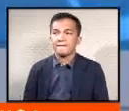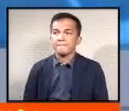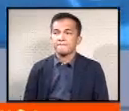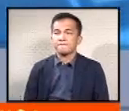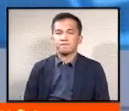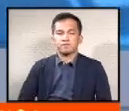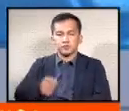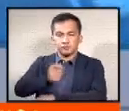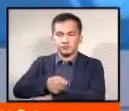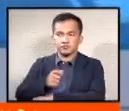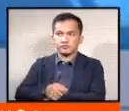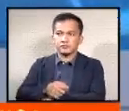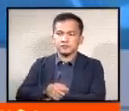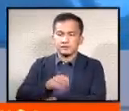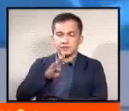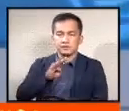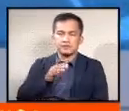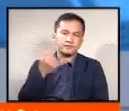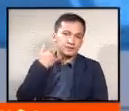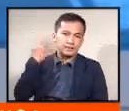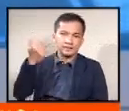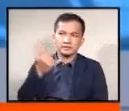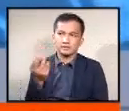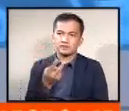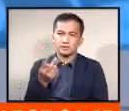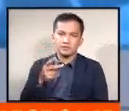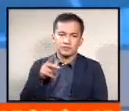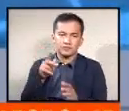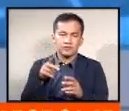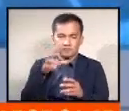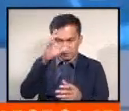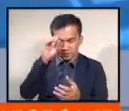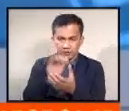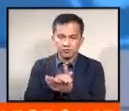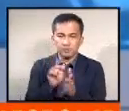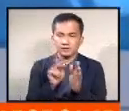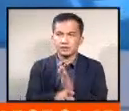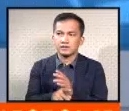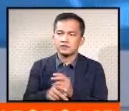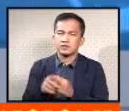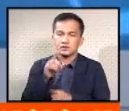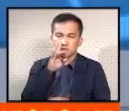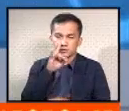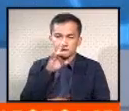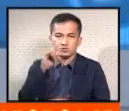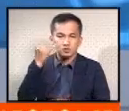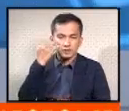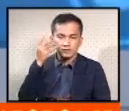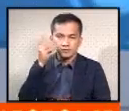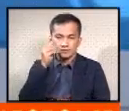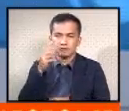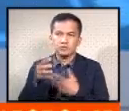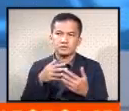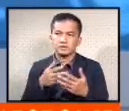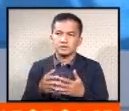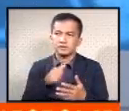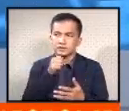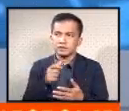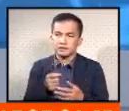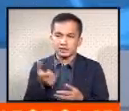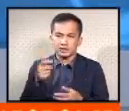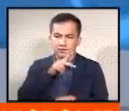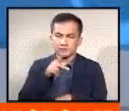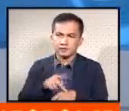Hinatula ng bitay ang mag-asawang pumatay sa OFW na si Joanna De Mafelis. Sa kabila nito, hindi pa rin daw aalisin ng Pilipinas